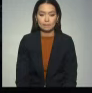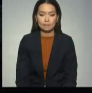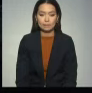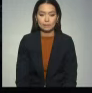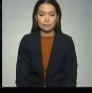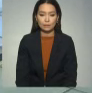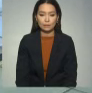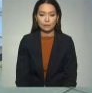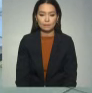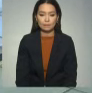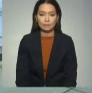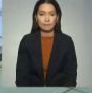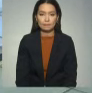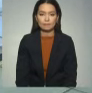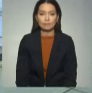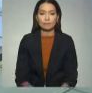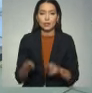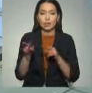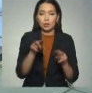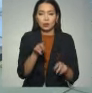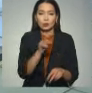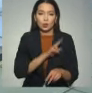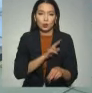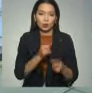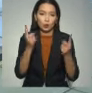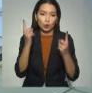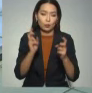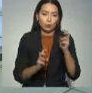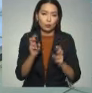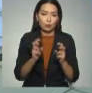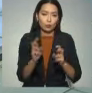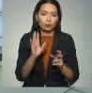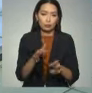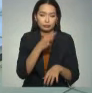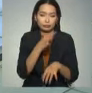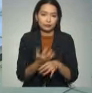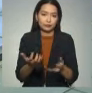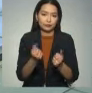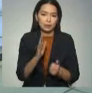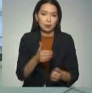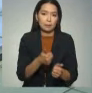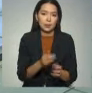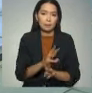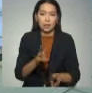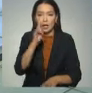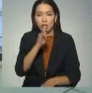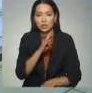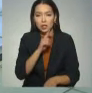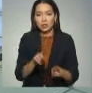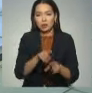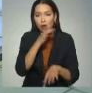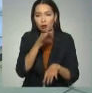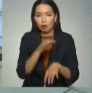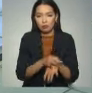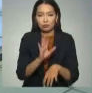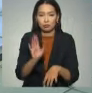Таймс. Контроль за работой крупных промышленных гигантов возьмет на себя лично премьер-министр Казахстана. Такую ответственность